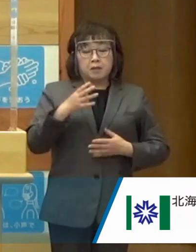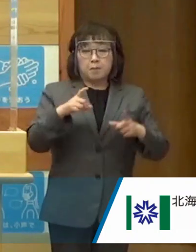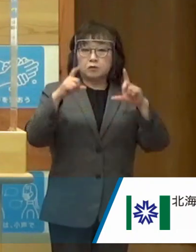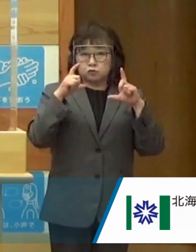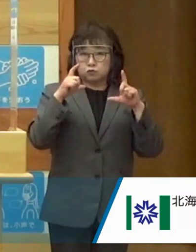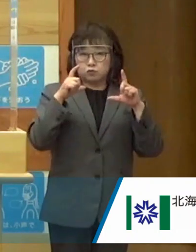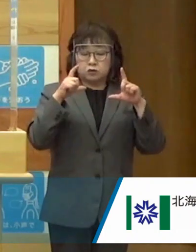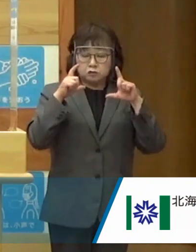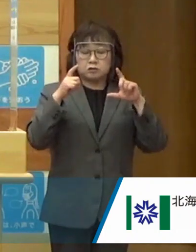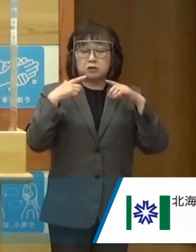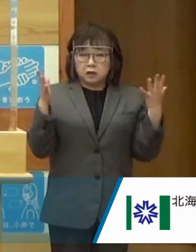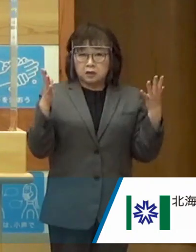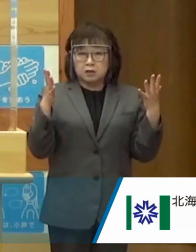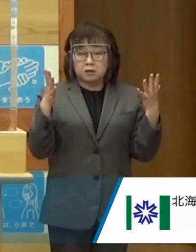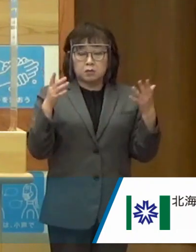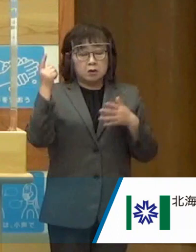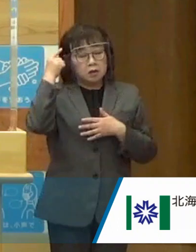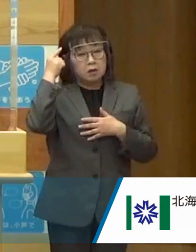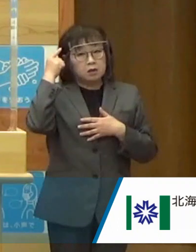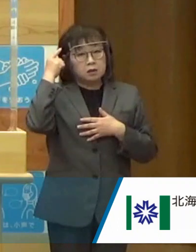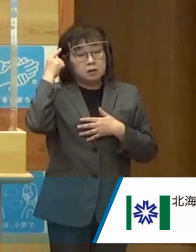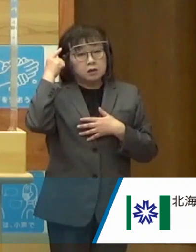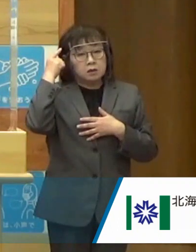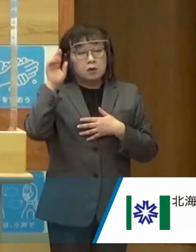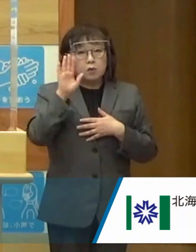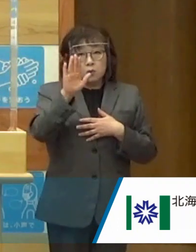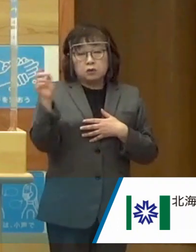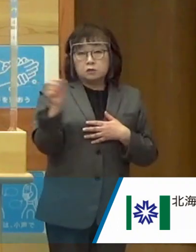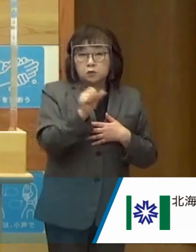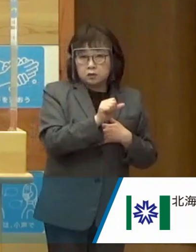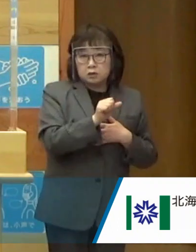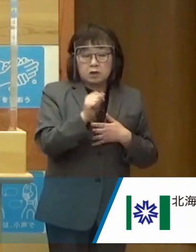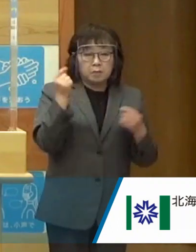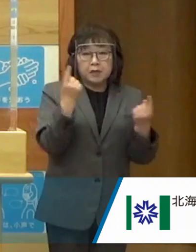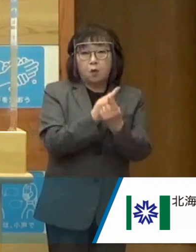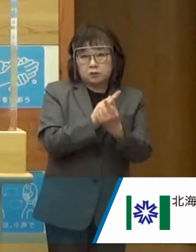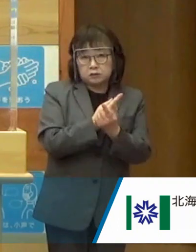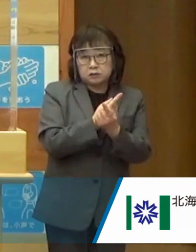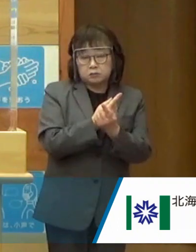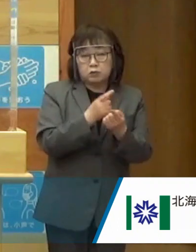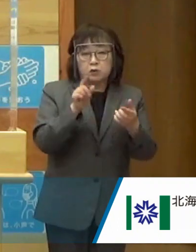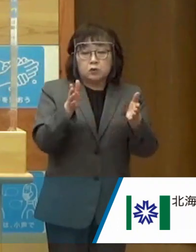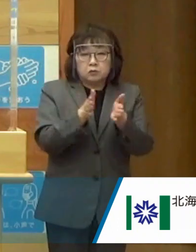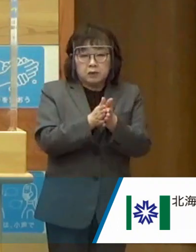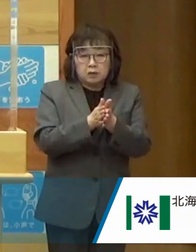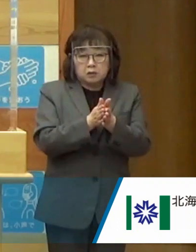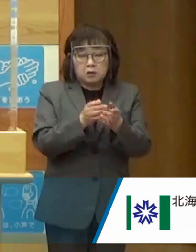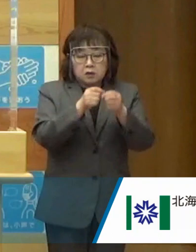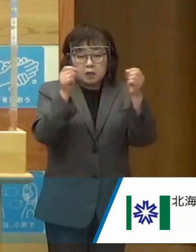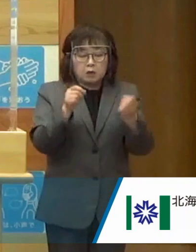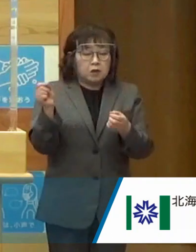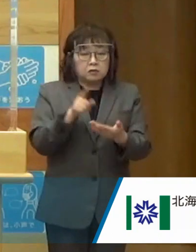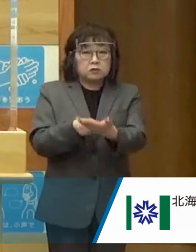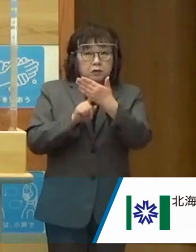マスクの取り扱いの検討に関しては、今後早期に見直し時期も含めその結果を